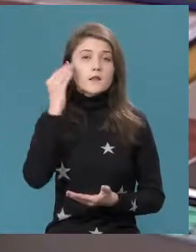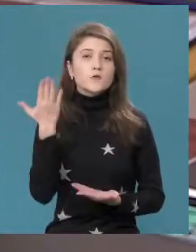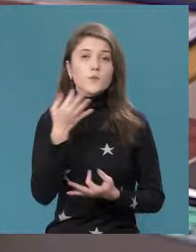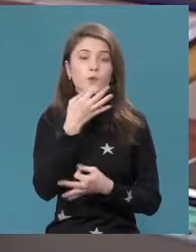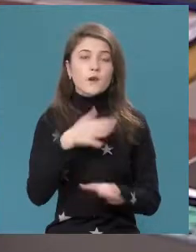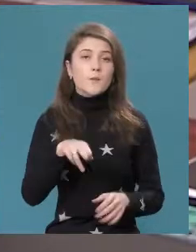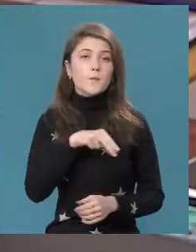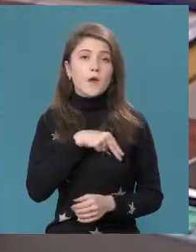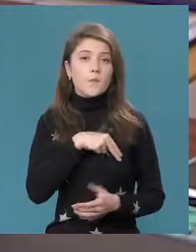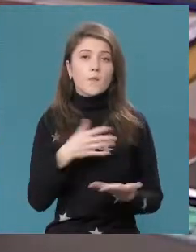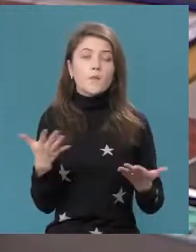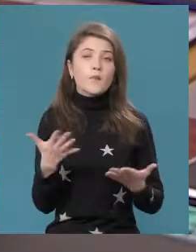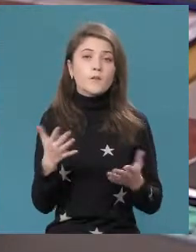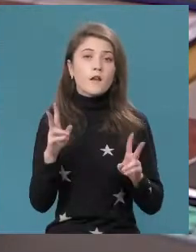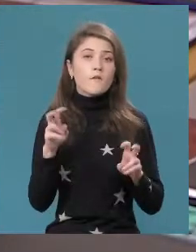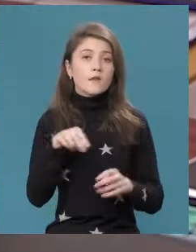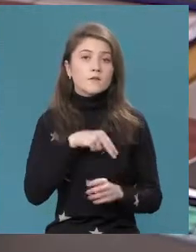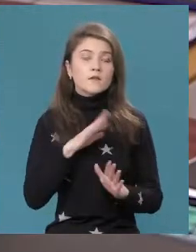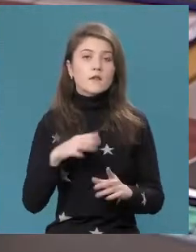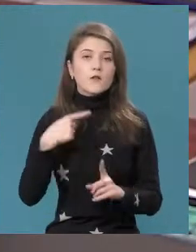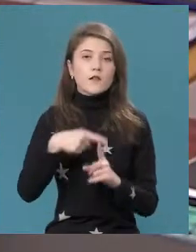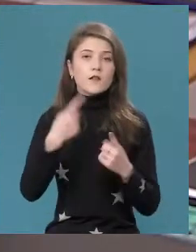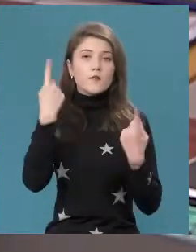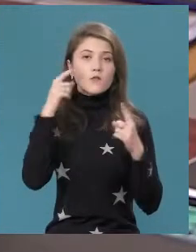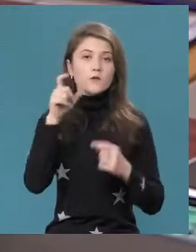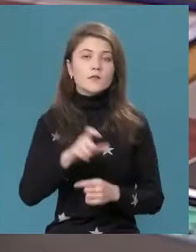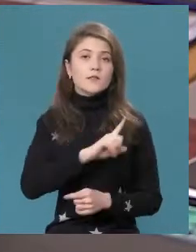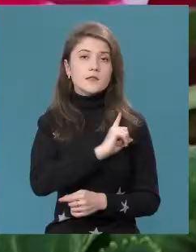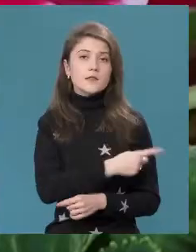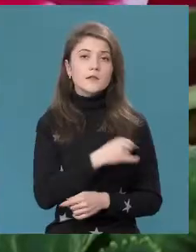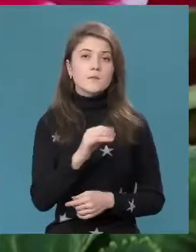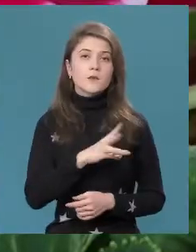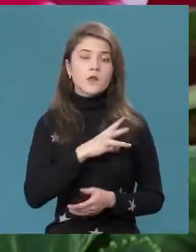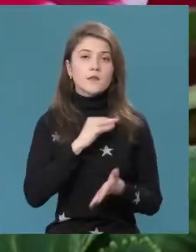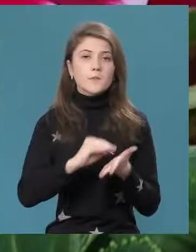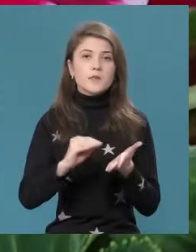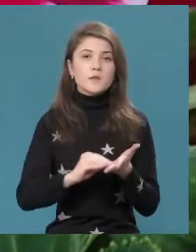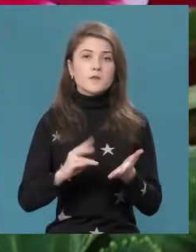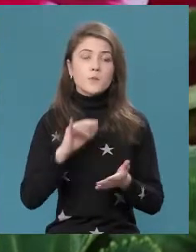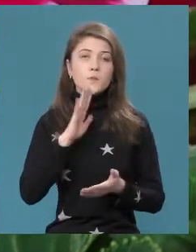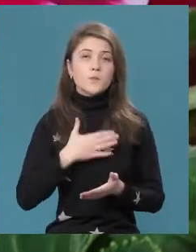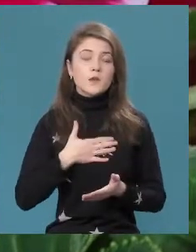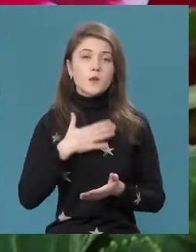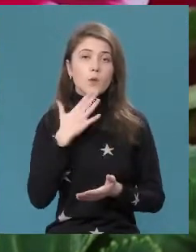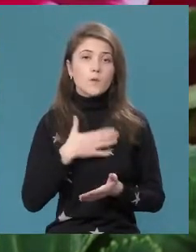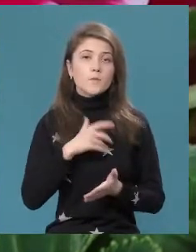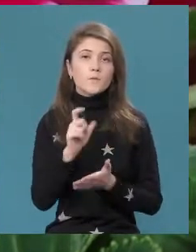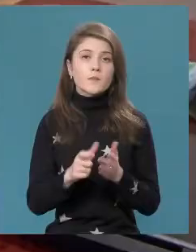будь-яка відзнака, вона тільки додає творчій людині сил і бажання писати. Ну, мій улюблений вірш про